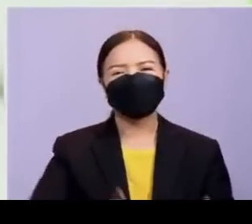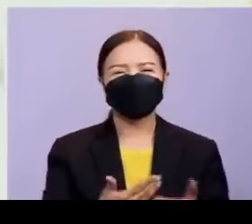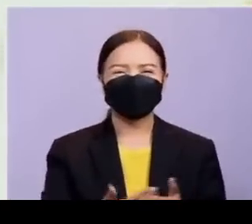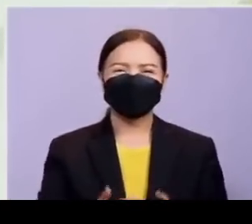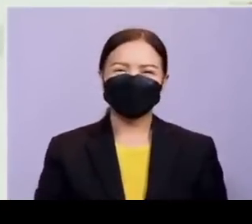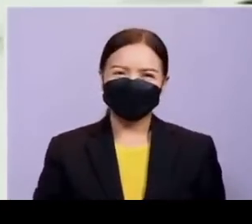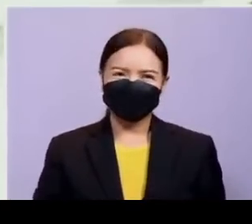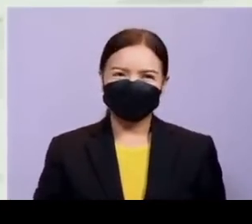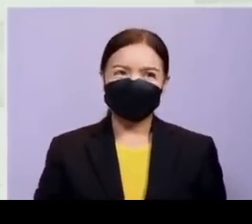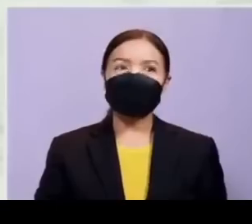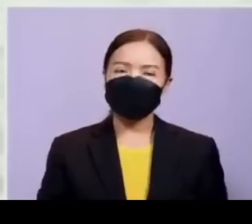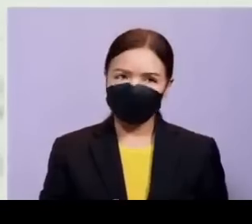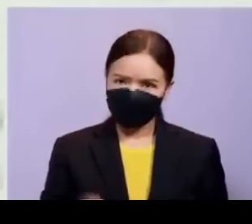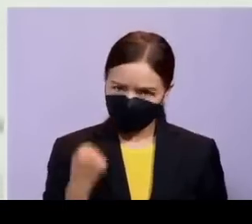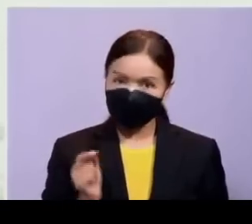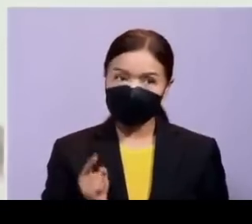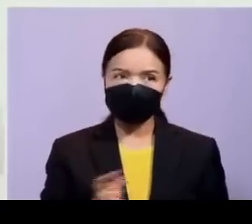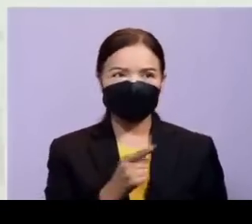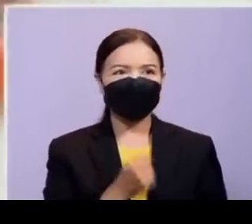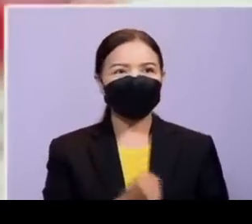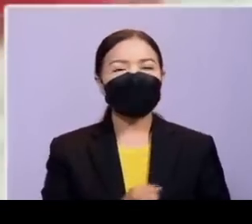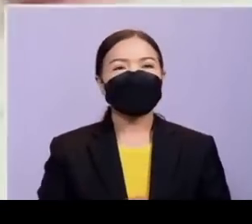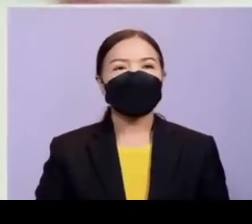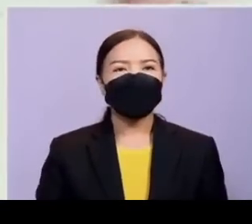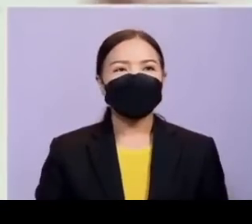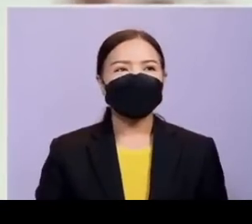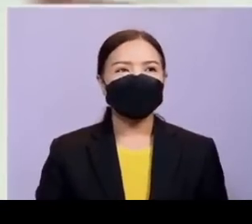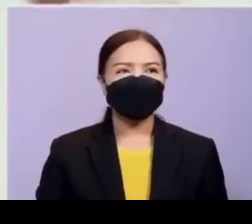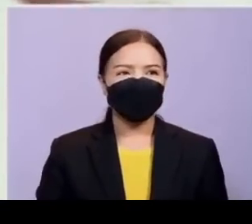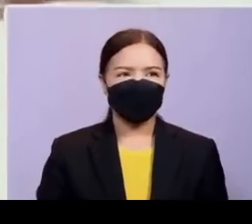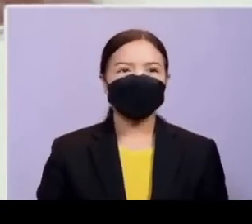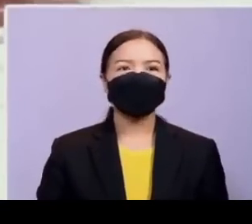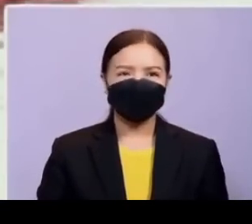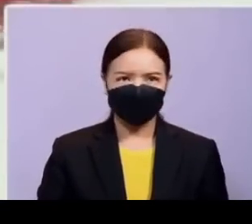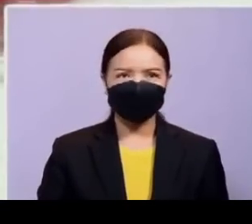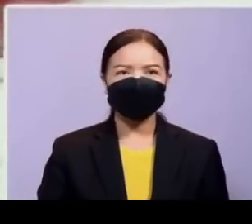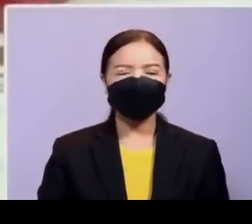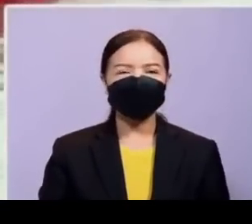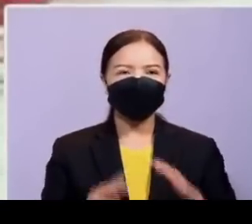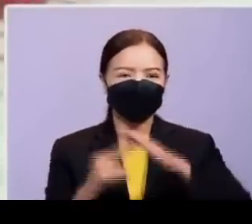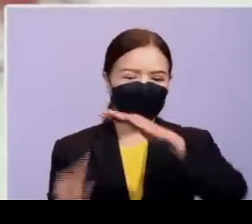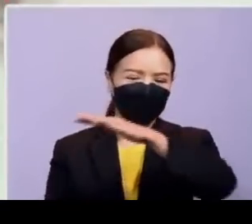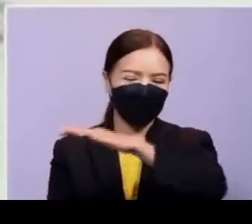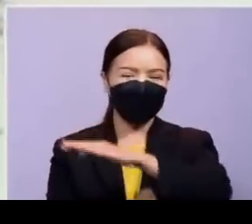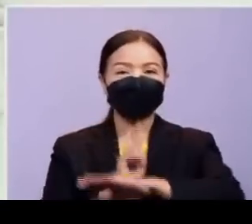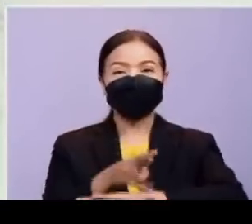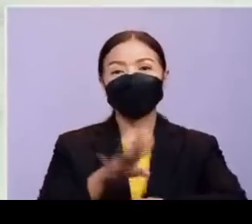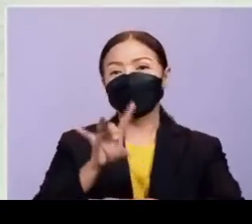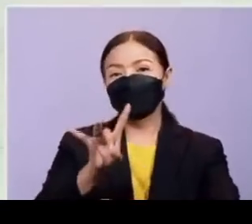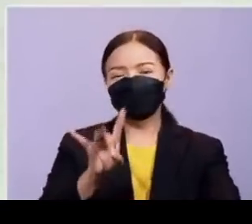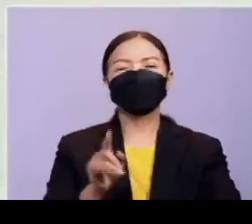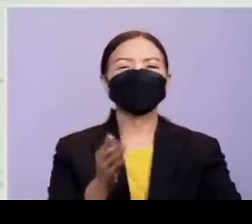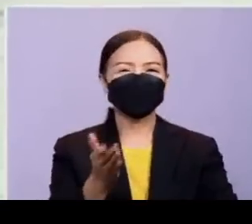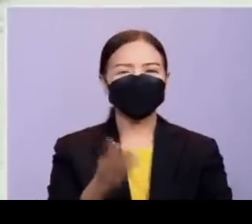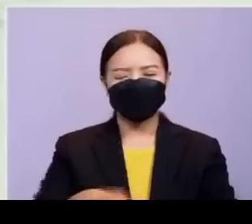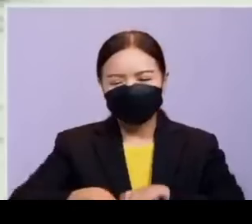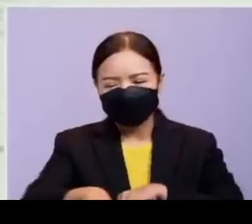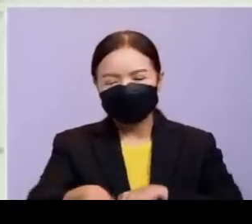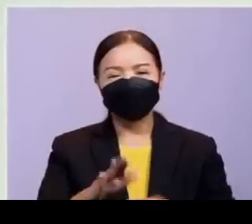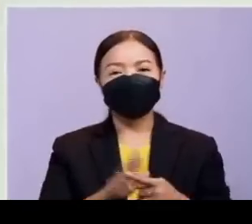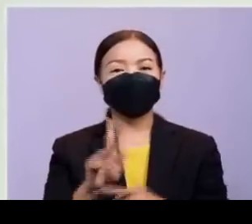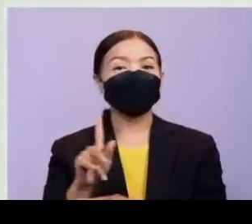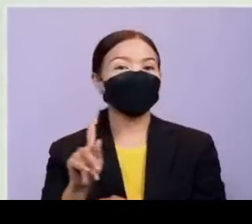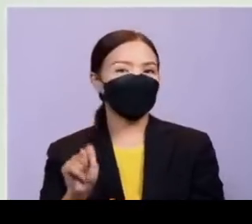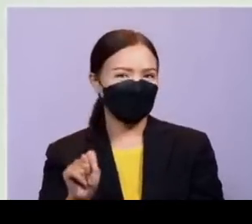คะงานนี้เพราะว่าท่านเอาจริงจริงค่ะไปนี่ก็ไปที่ใต้สะพานพระราม8ก่อนแล้วก็ไปสวนหลวงตรงแถวนั้นค่ะเขตบางพลัด